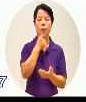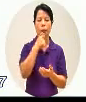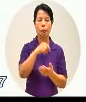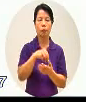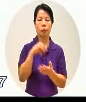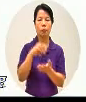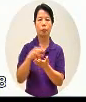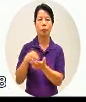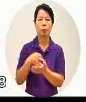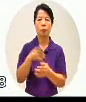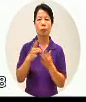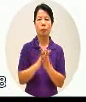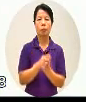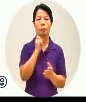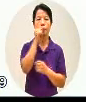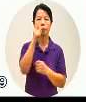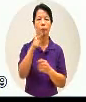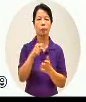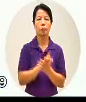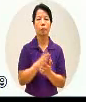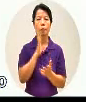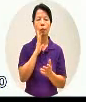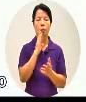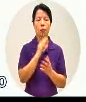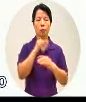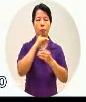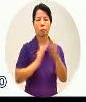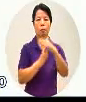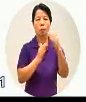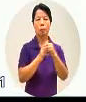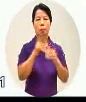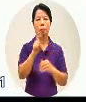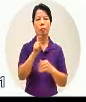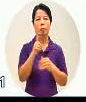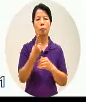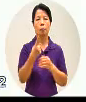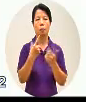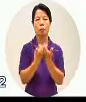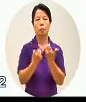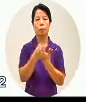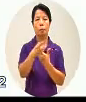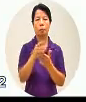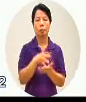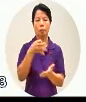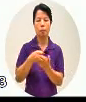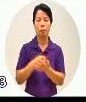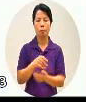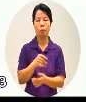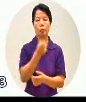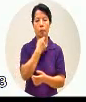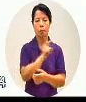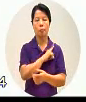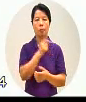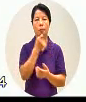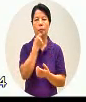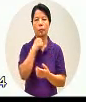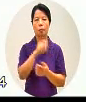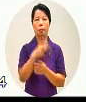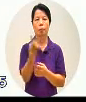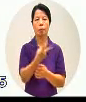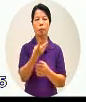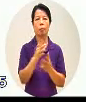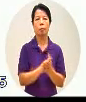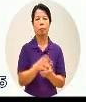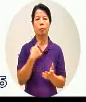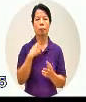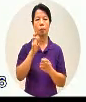伊这个较少啊。我志愿也填唔到，影响无遐大，影响无遐大。伊会当填两个志愿，咱高雄